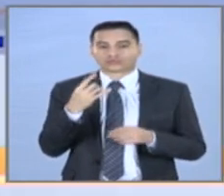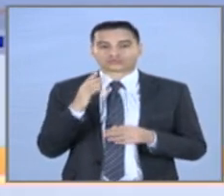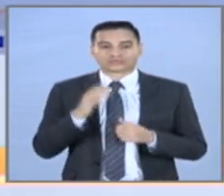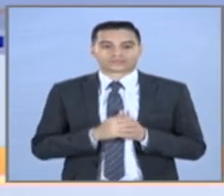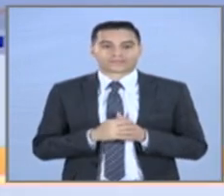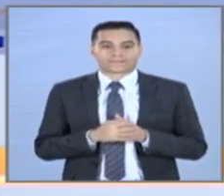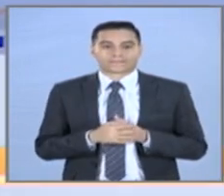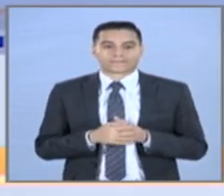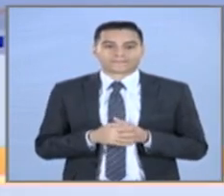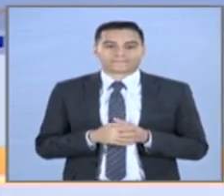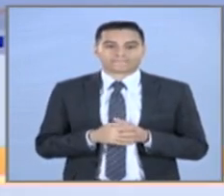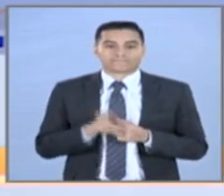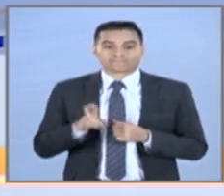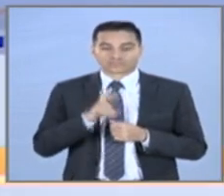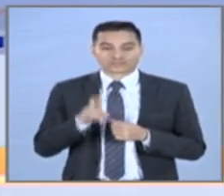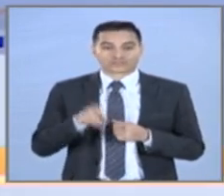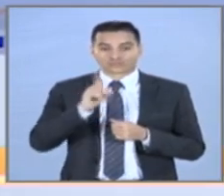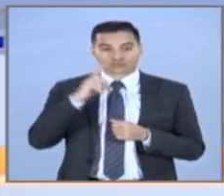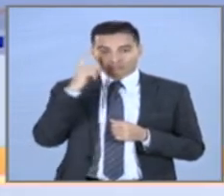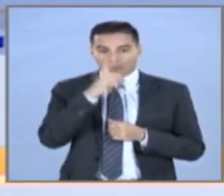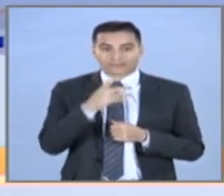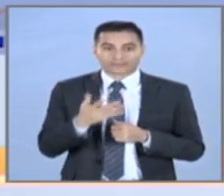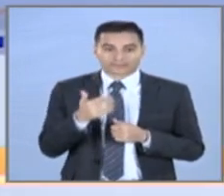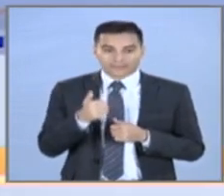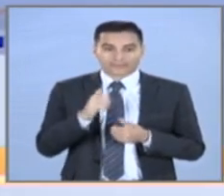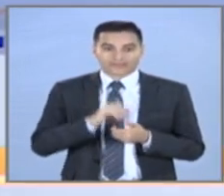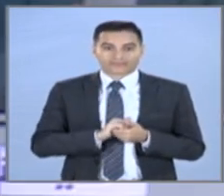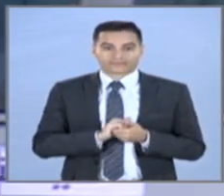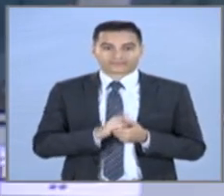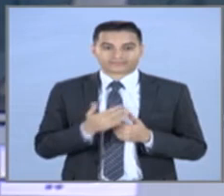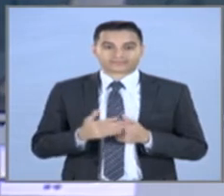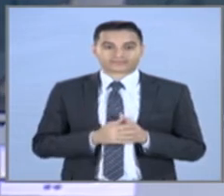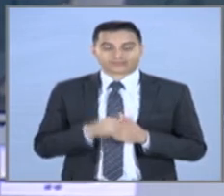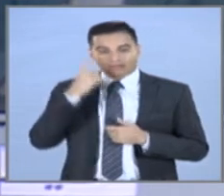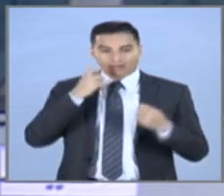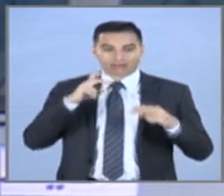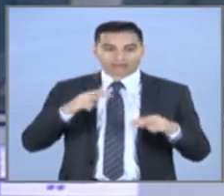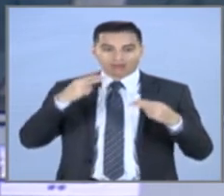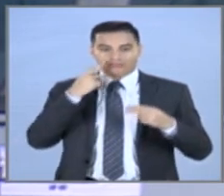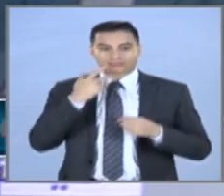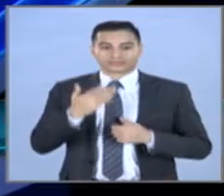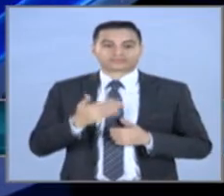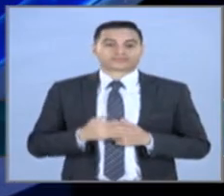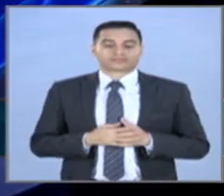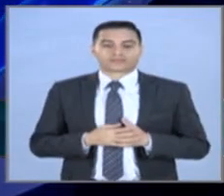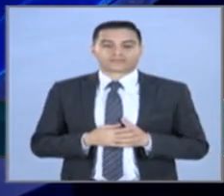كاملين والأسئلة مش صعبة. تمام. اتفقنا؟ تحت الضغط